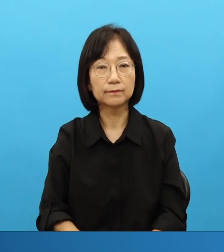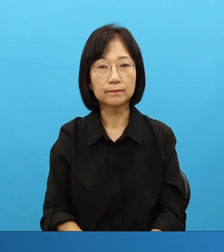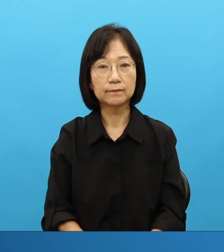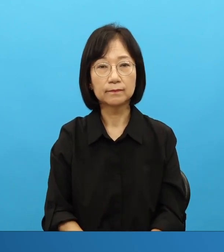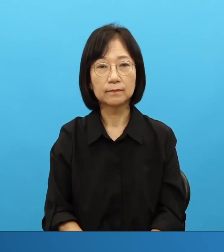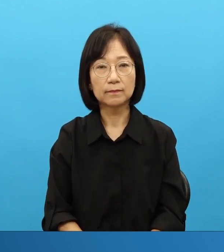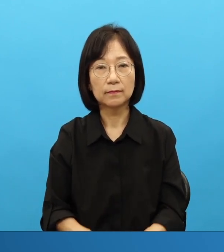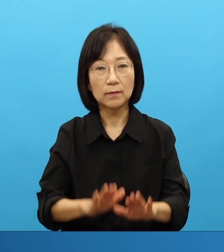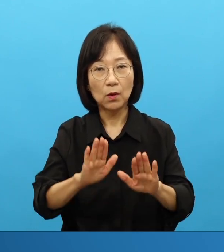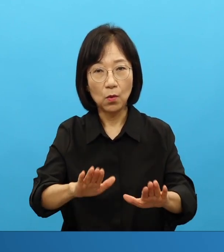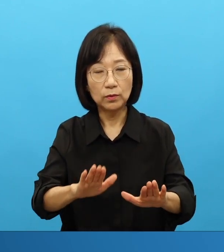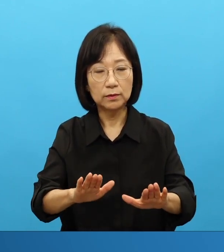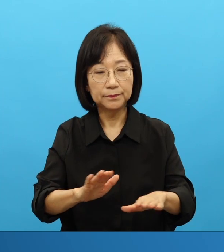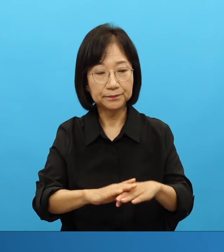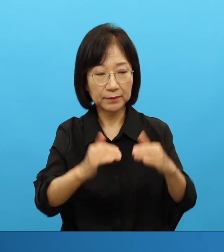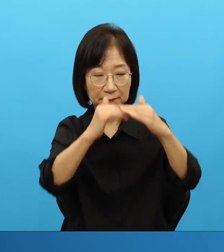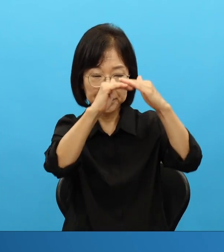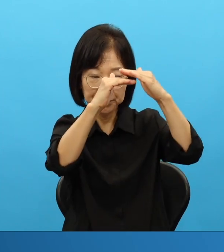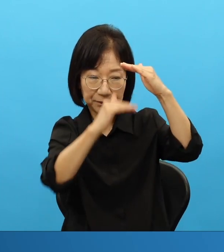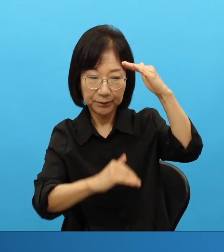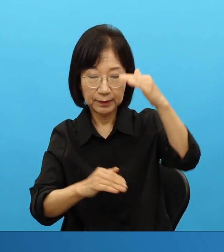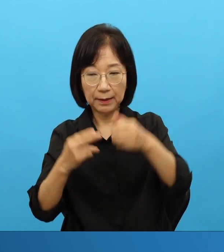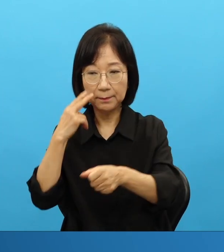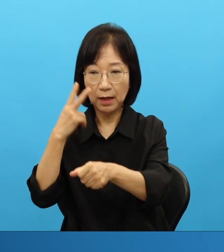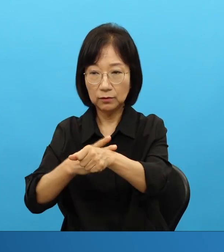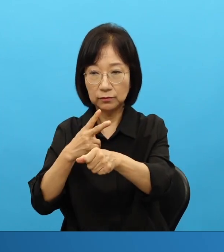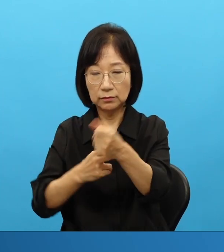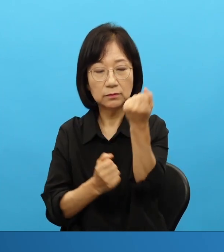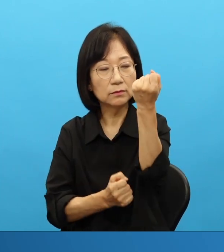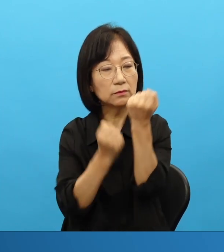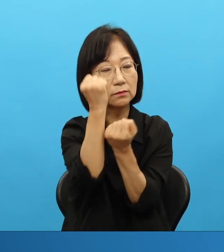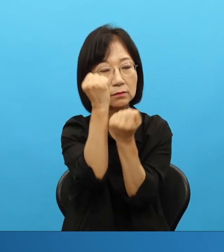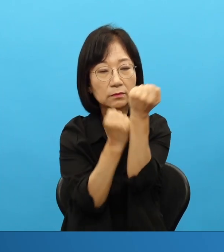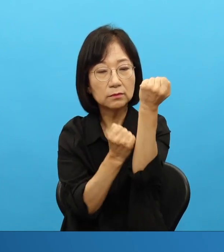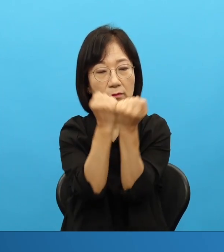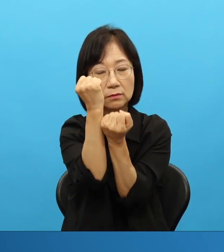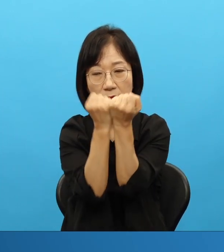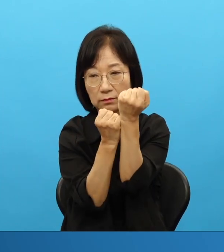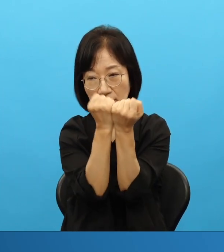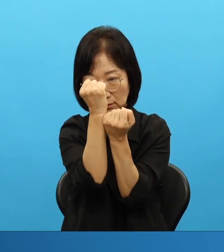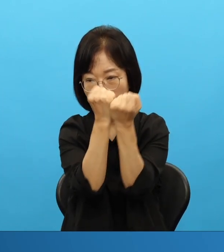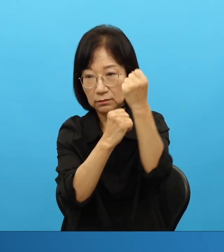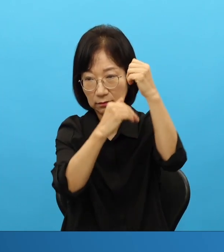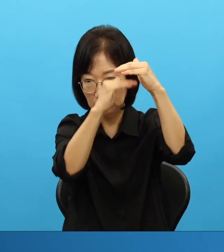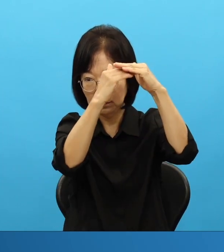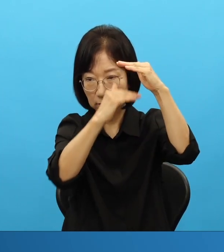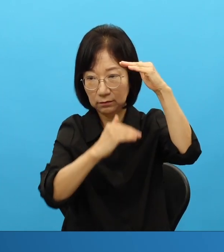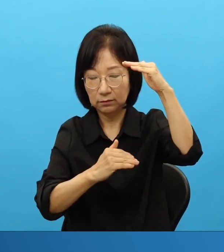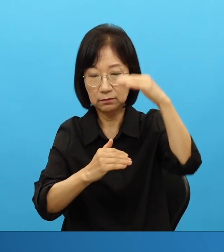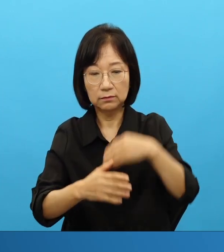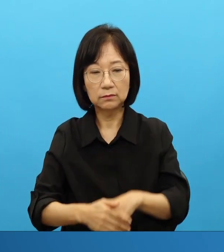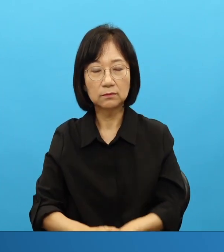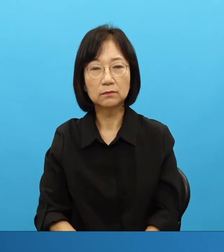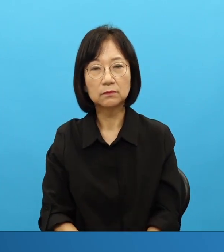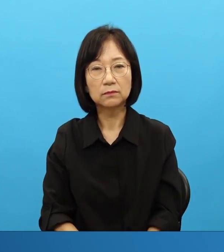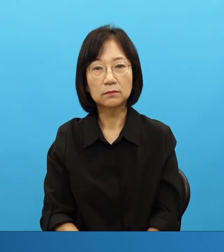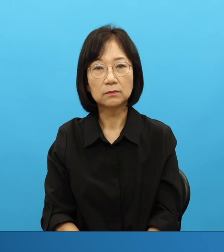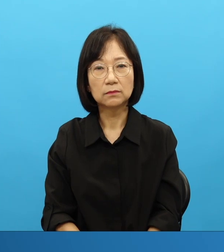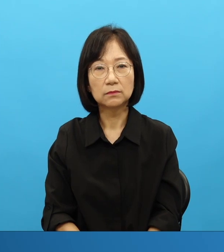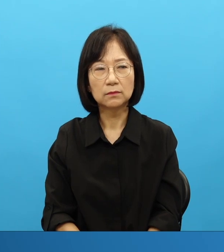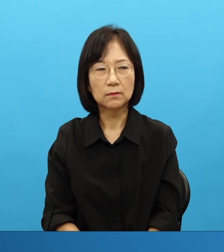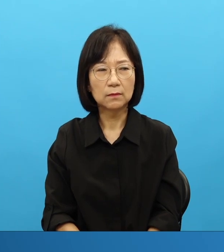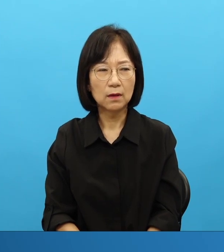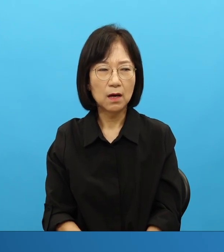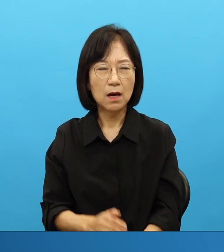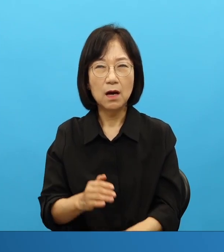본문에 바울이 설명을 한 거예요. And we see that that's what Paul explains in today's passage. 갈급한 영혼들이 갈 데가